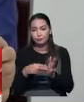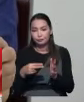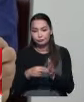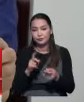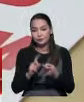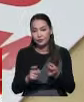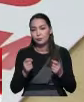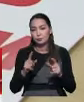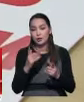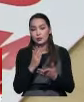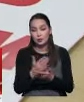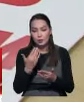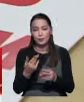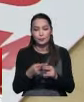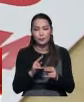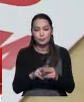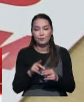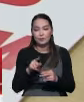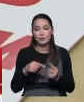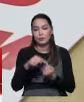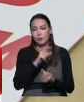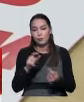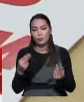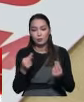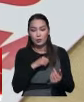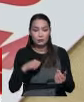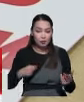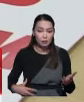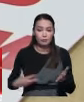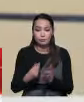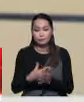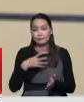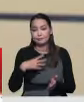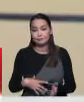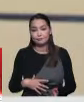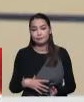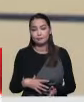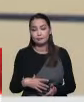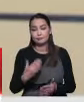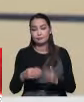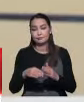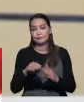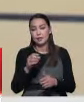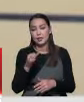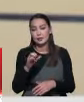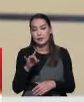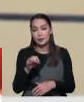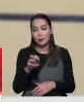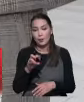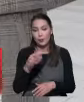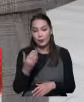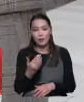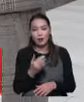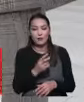етеді. Өйткені таңбалау процесіне кәсіпкерлер қаражатты өз қалталарынан төлеуге мәжбүр болады. Әгер Маманбаева дәріхана ісімен 2 жылдан